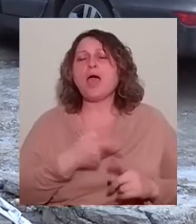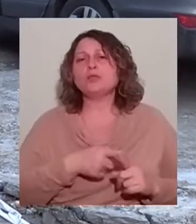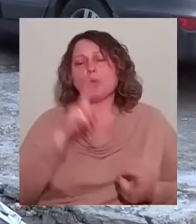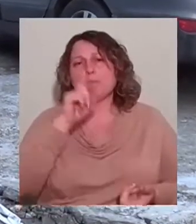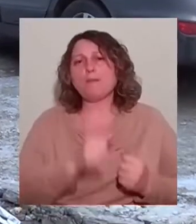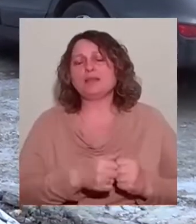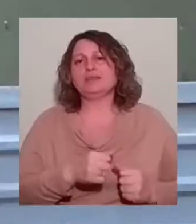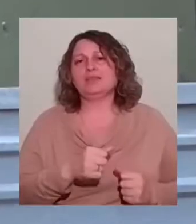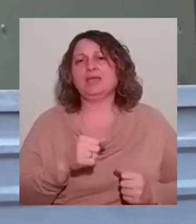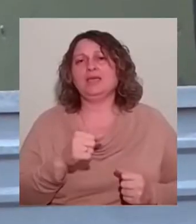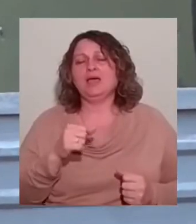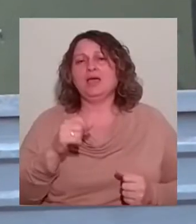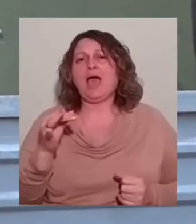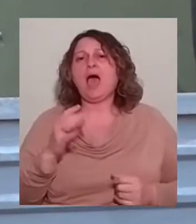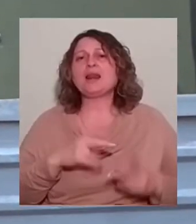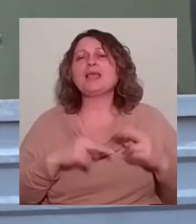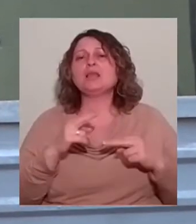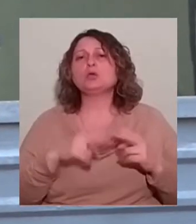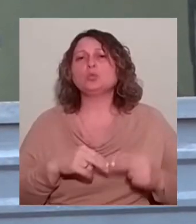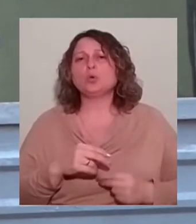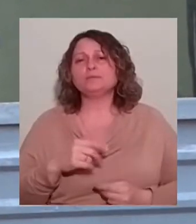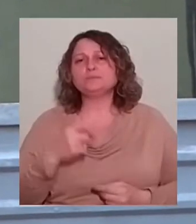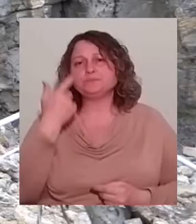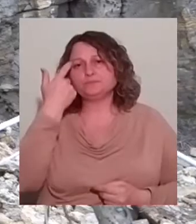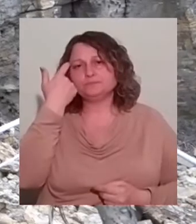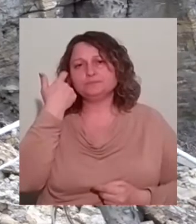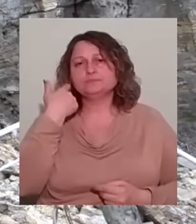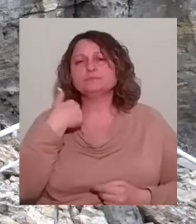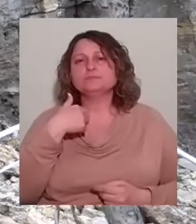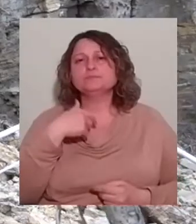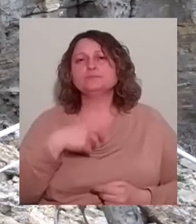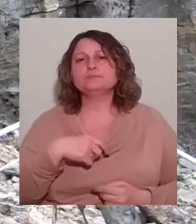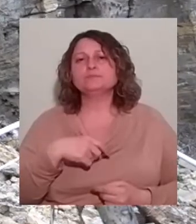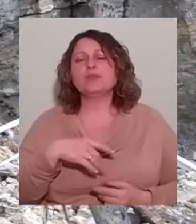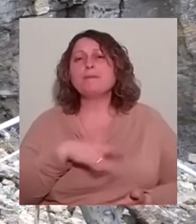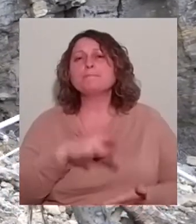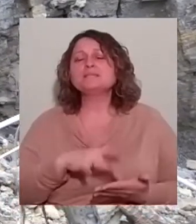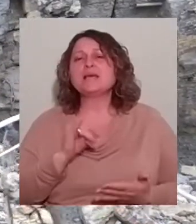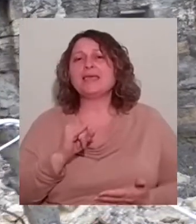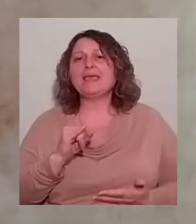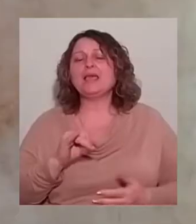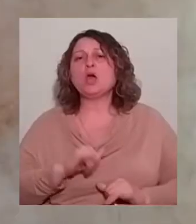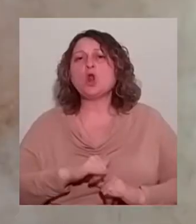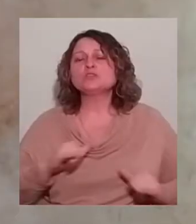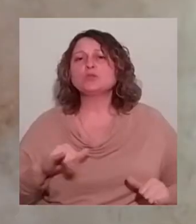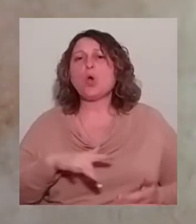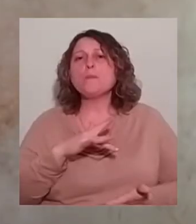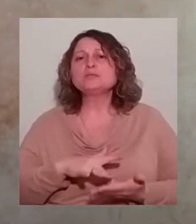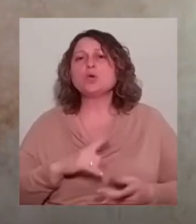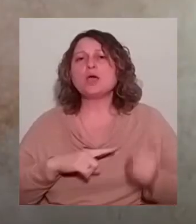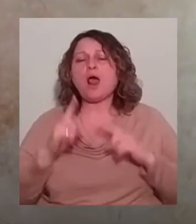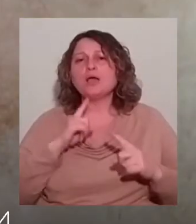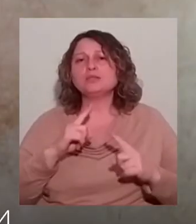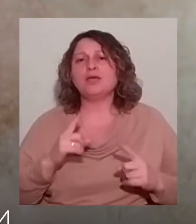територією призупиненого будівництва взяло на себе управління інженерного захисту території міста та розвитку узбережжя Одеської міської ради. Беручи до уваги,